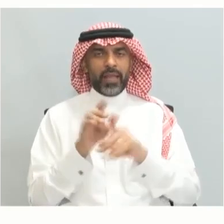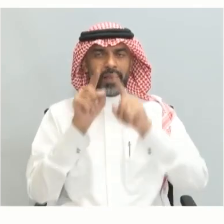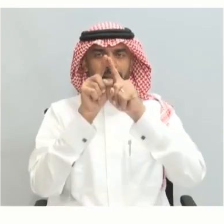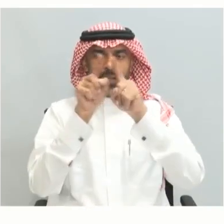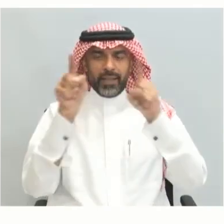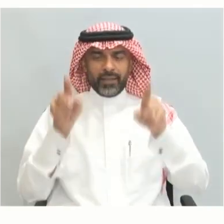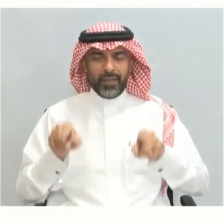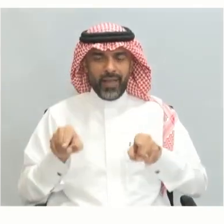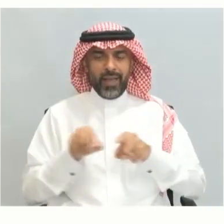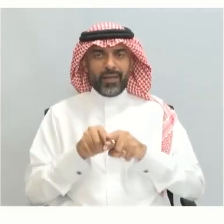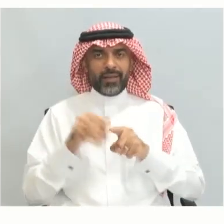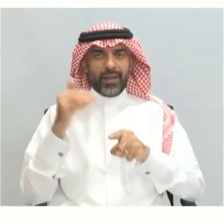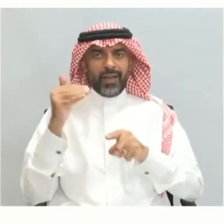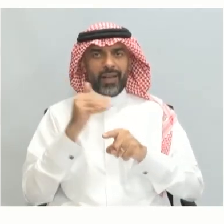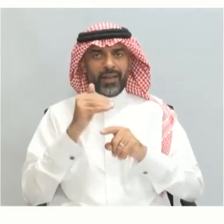الخريطه